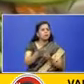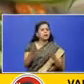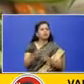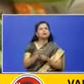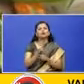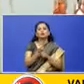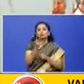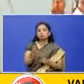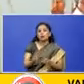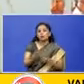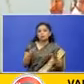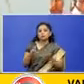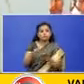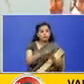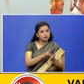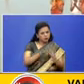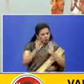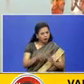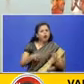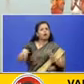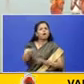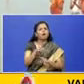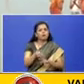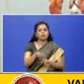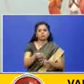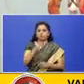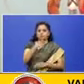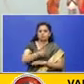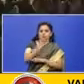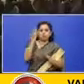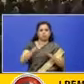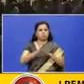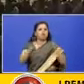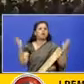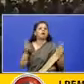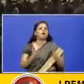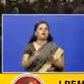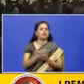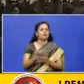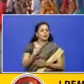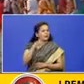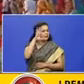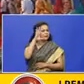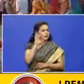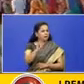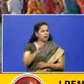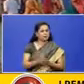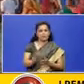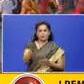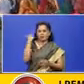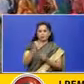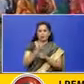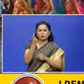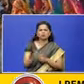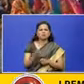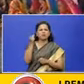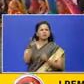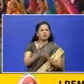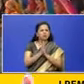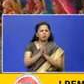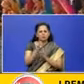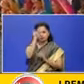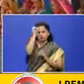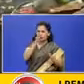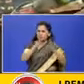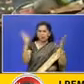में छठ का बड़े पैमाने पर आयोजन होने लगा है। मुझे तो याद है, पहले गुजरात में उतनी छठ पूजा नहीं